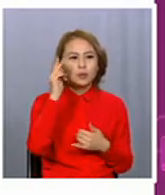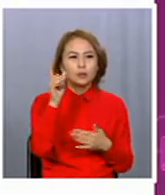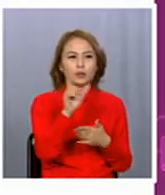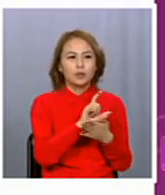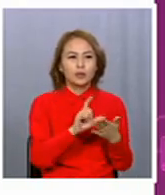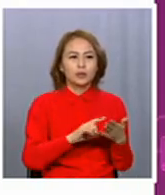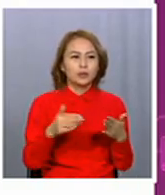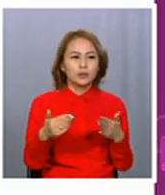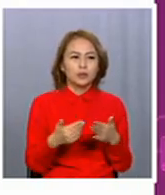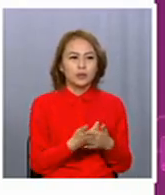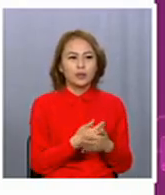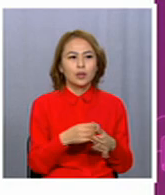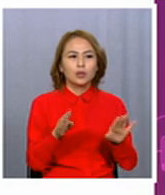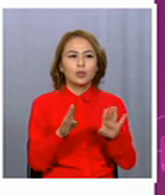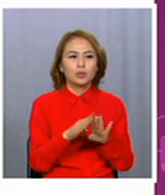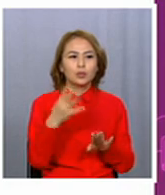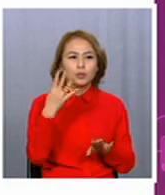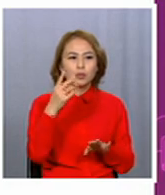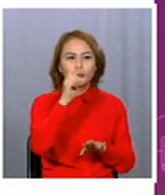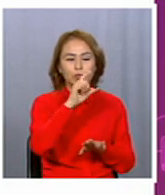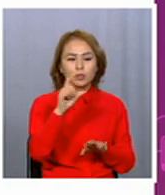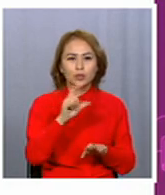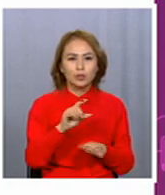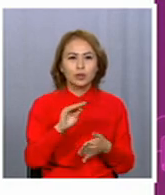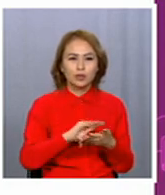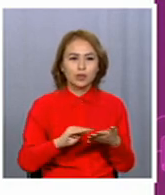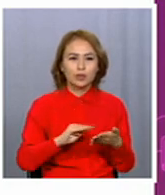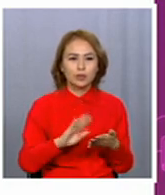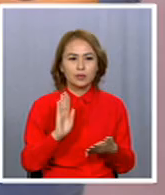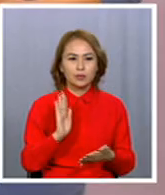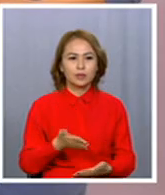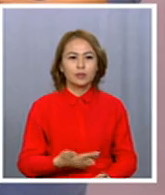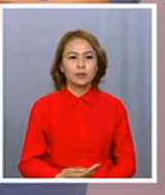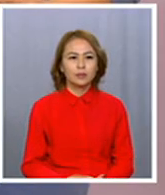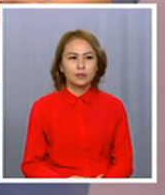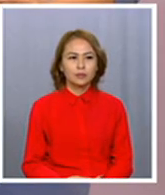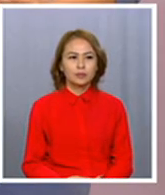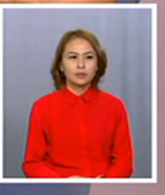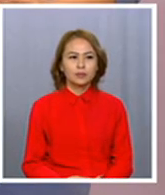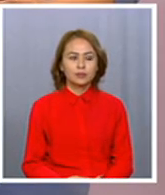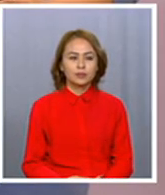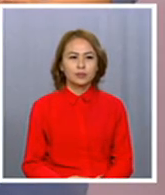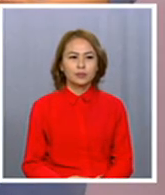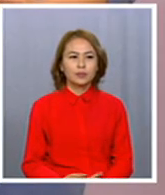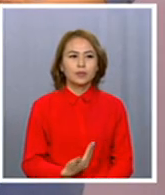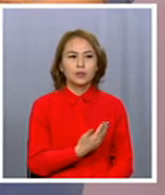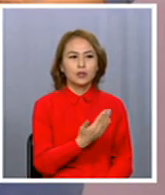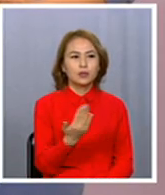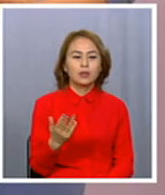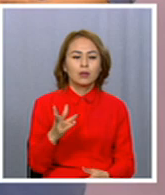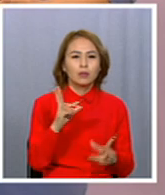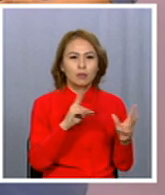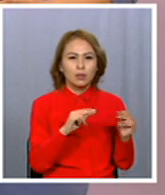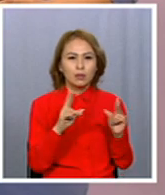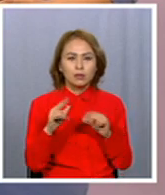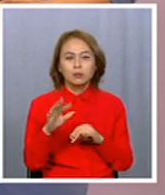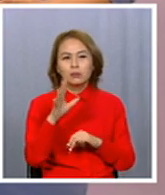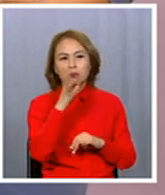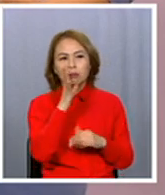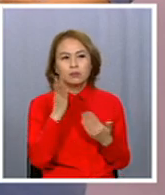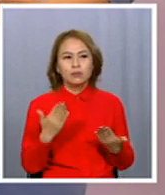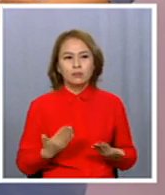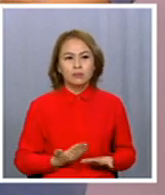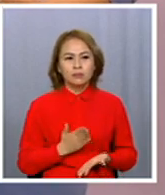жаңа кейіпкері ретінде 4 жолды өлең жазасыңдар. Балалар, сендер бақытты заманда өмір